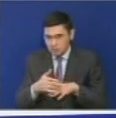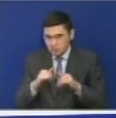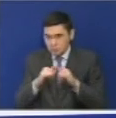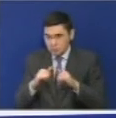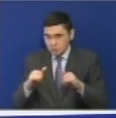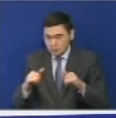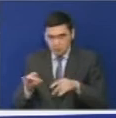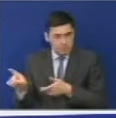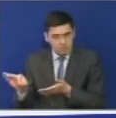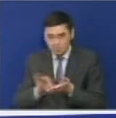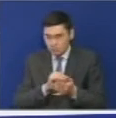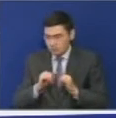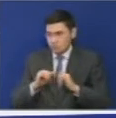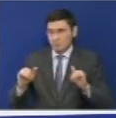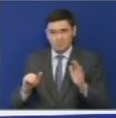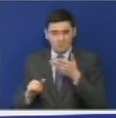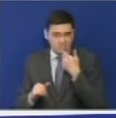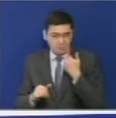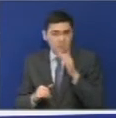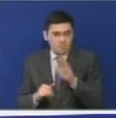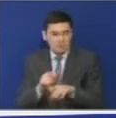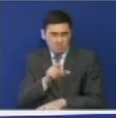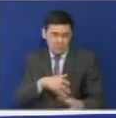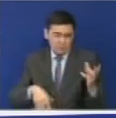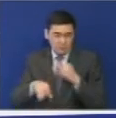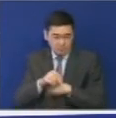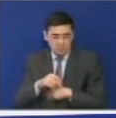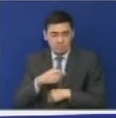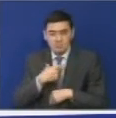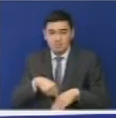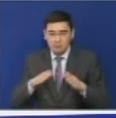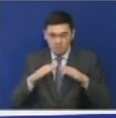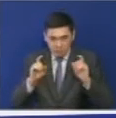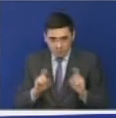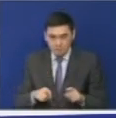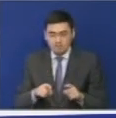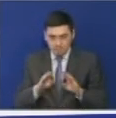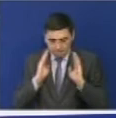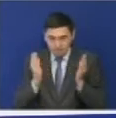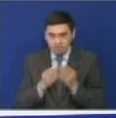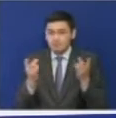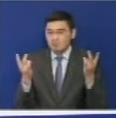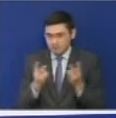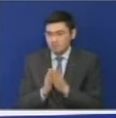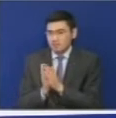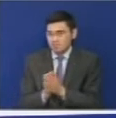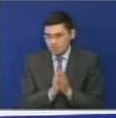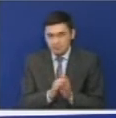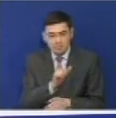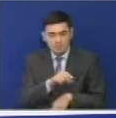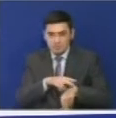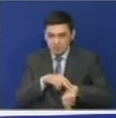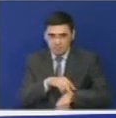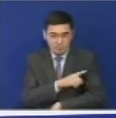жеткен жоқ. Азаматтарымыздан карантинді сақтауды сұраймын. Дәрігерлерге, полицияға, әскери қызметшілерге, волонтерлерге